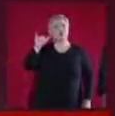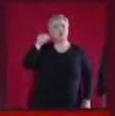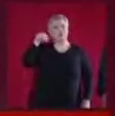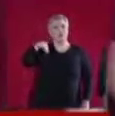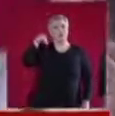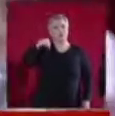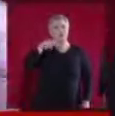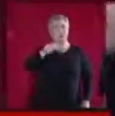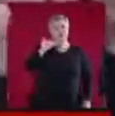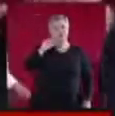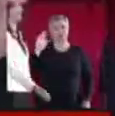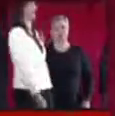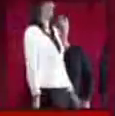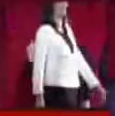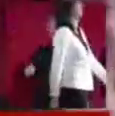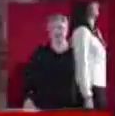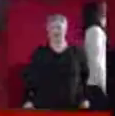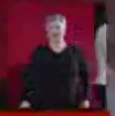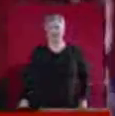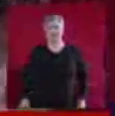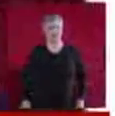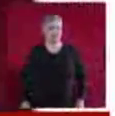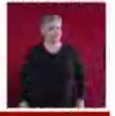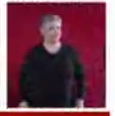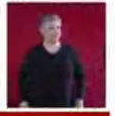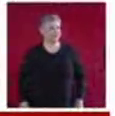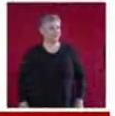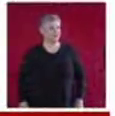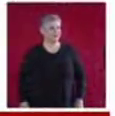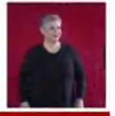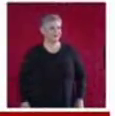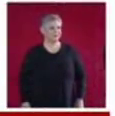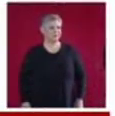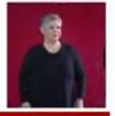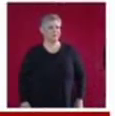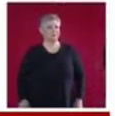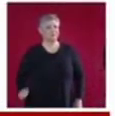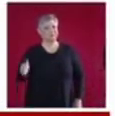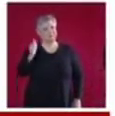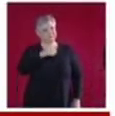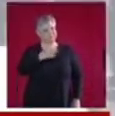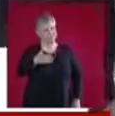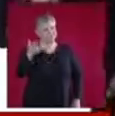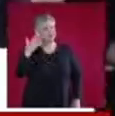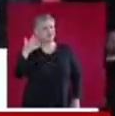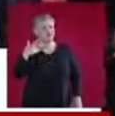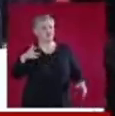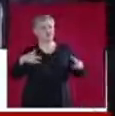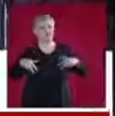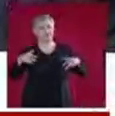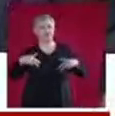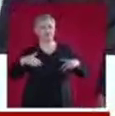έλενα η υπουργός που βρίσκεται πίσω από τις πολύ μεγάλες επιδόσεις και την αναγέννηση του ελληνικού